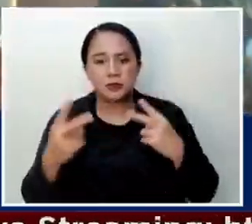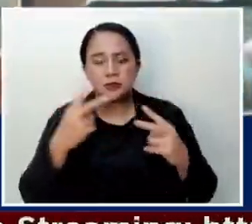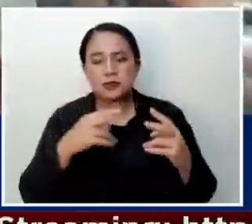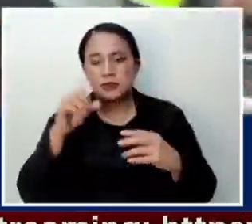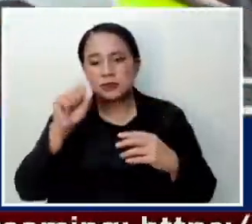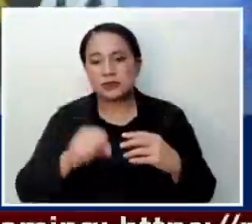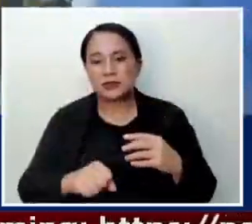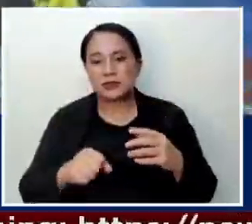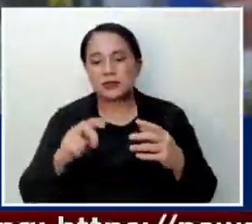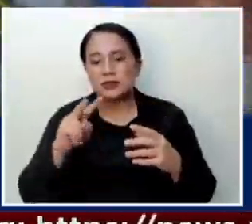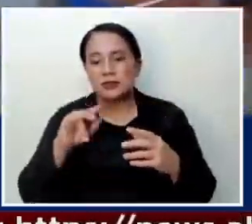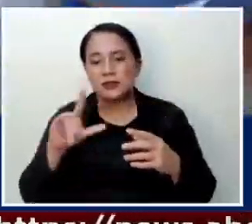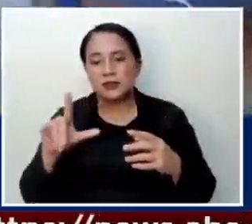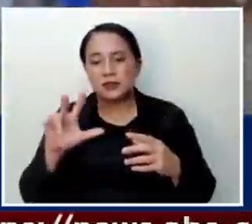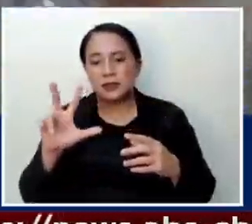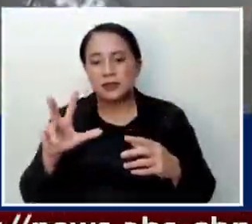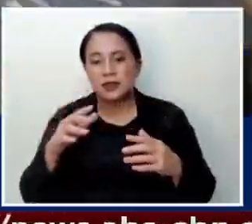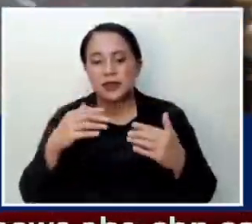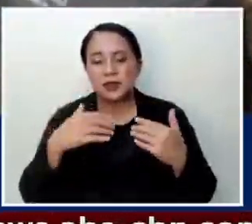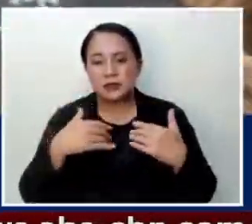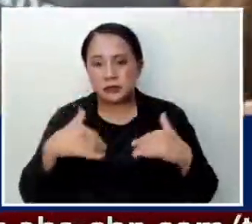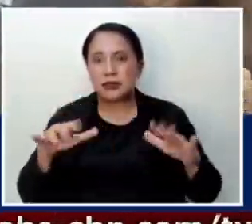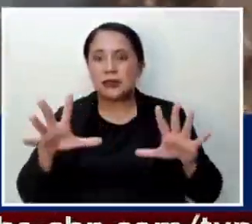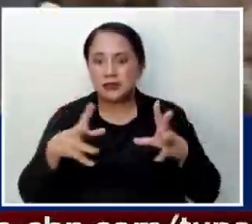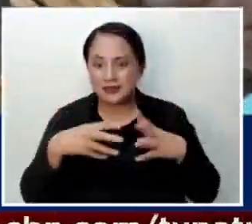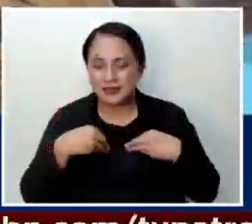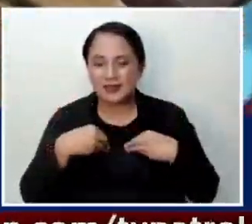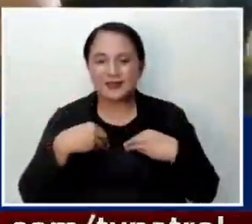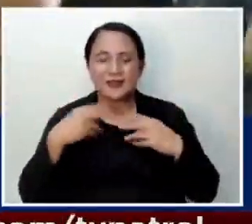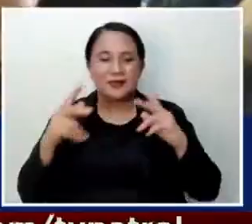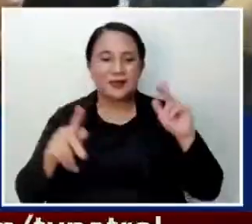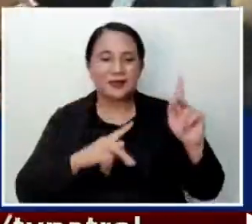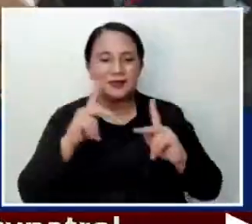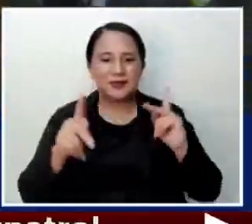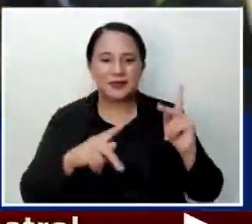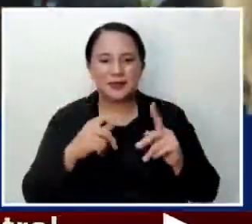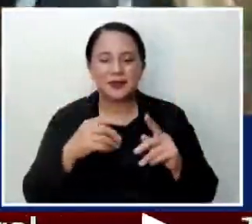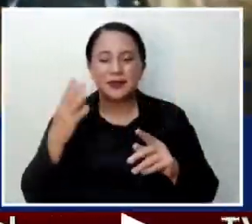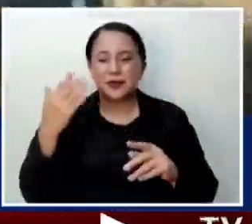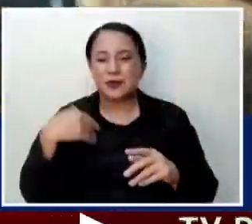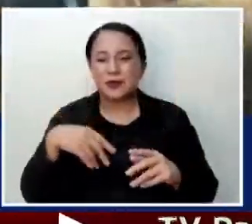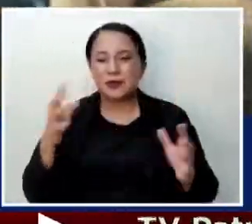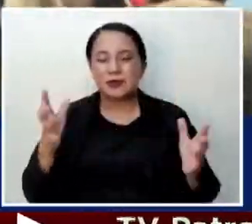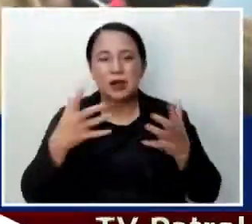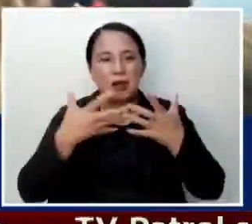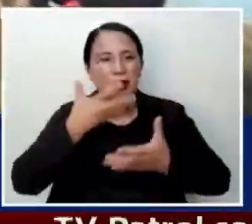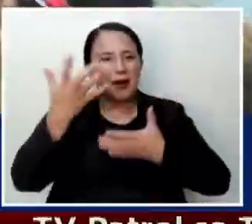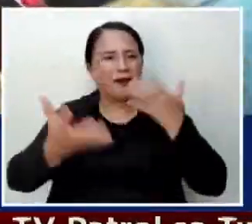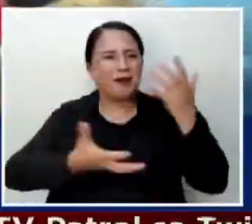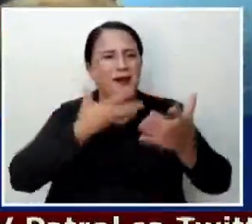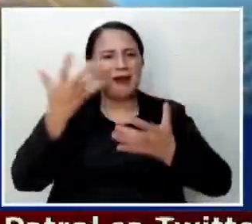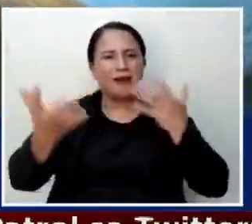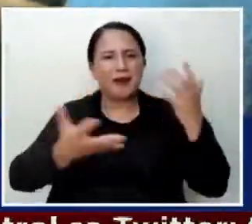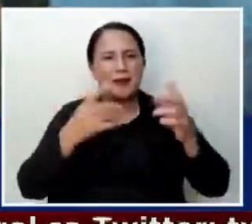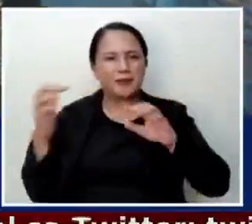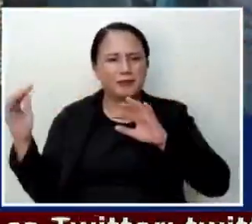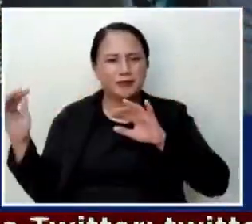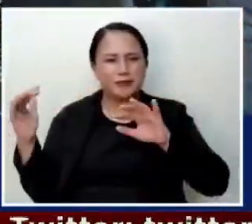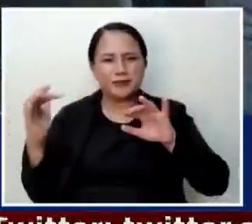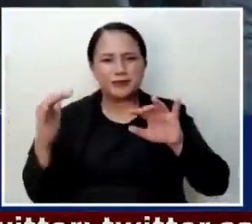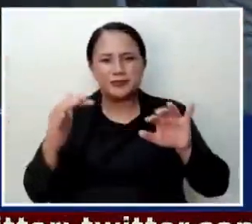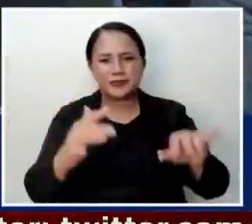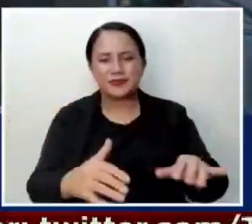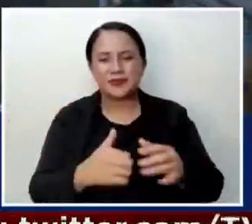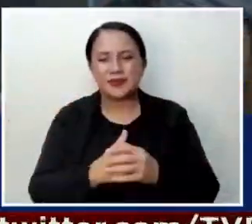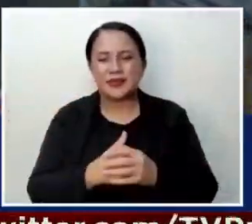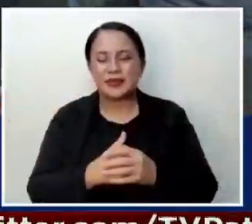3 poblasyon kung saan mainit din siyang tinanggap ng mga residente na naghihiyawan pa habang paparating si Pacquiao. Sa